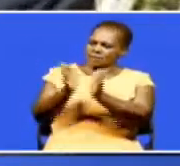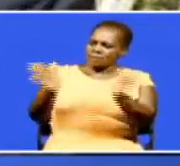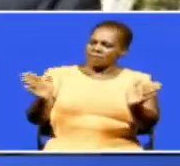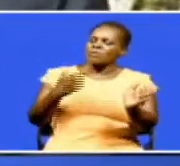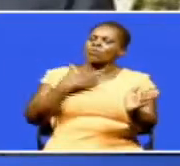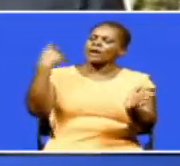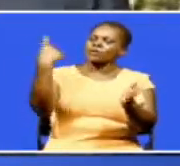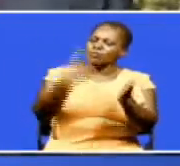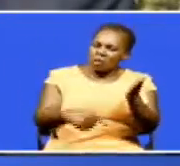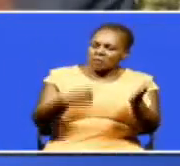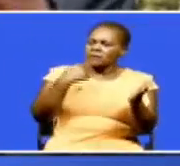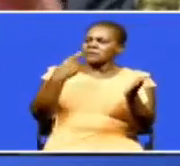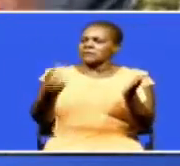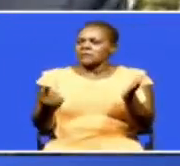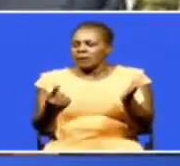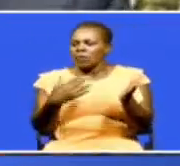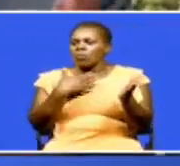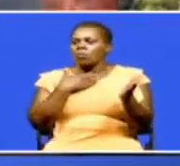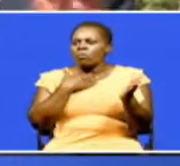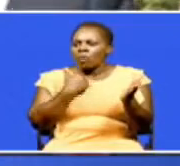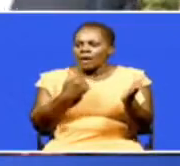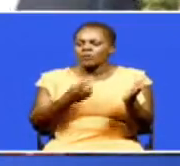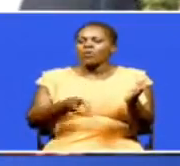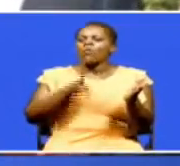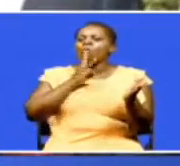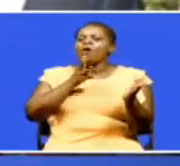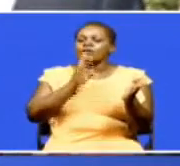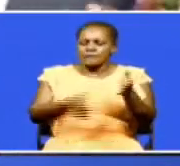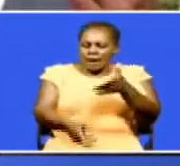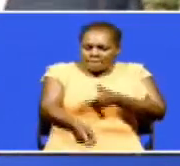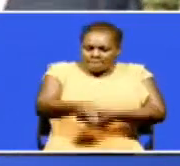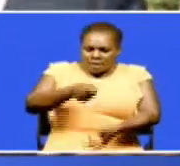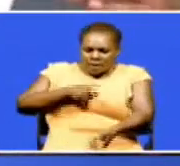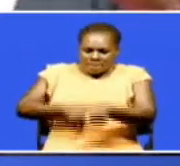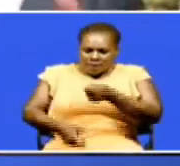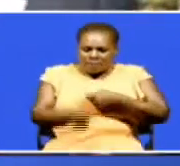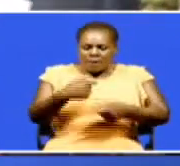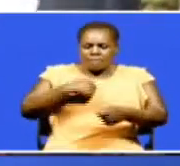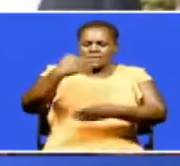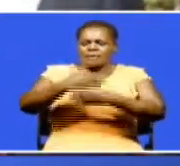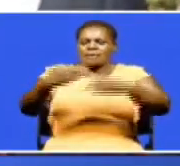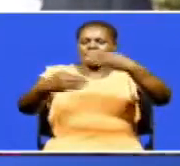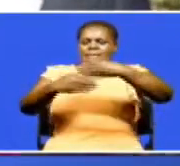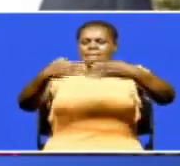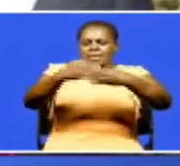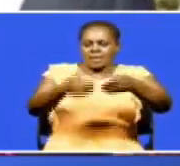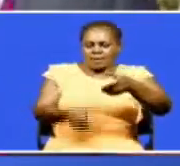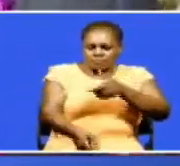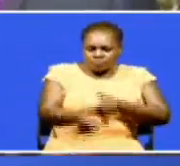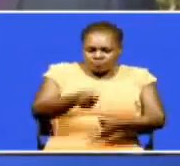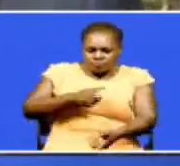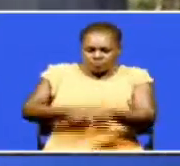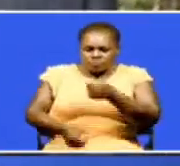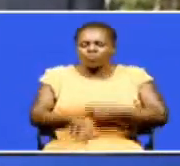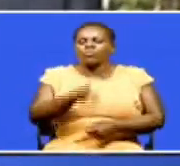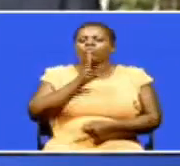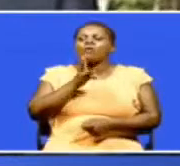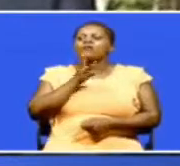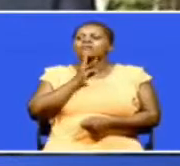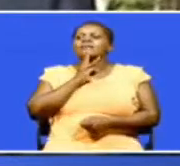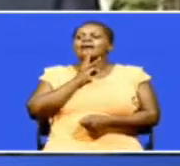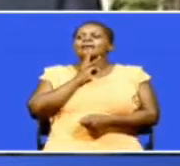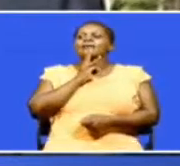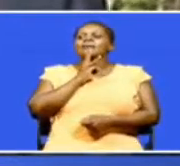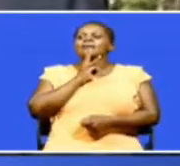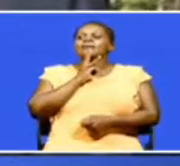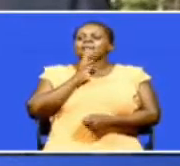nini wanataka, wakasema wakanieleza wanataka borehole. Na ndio hiyo mimi najengea hawa borehole huko